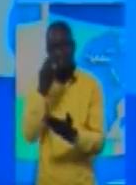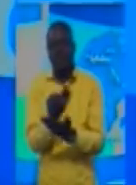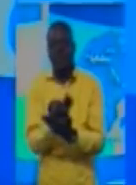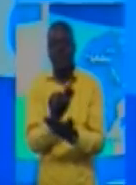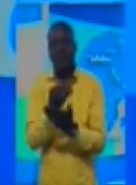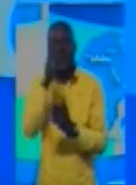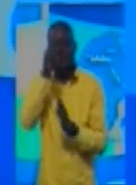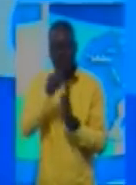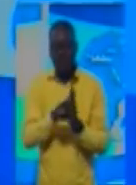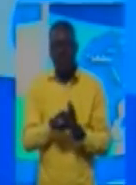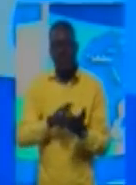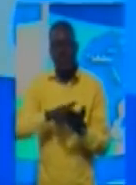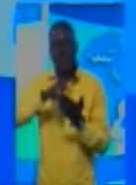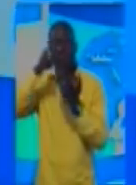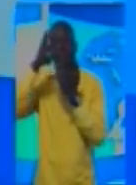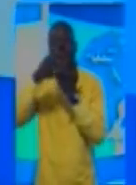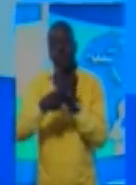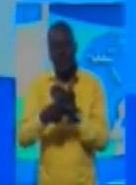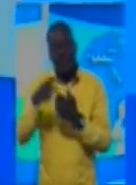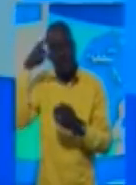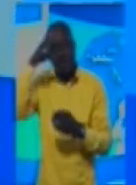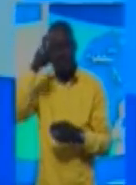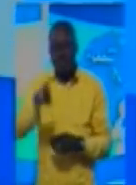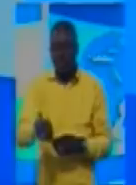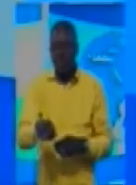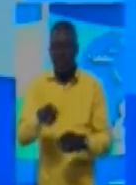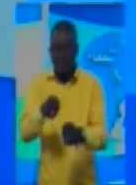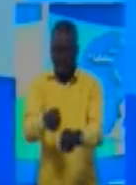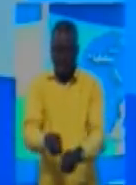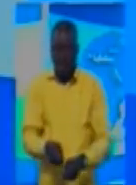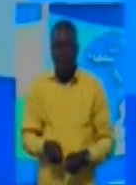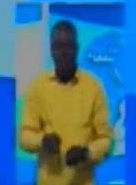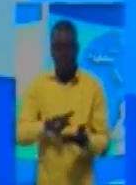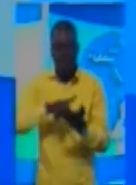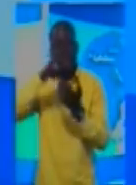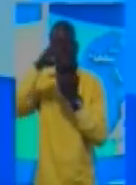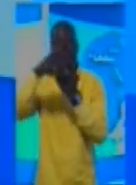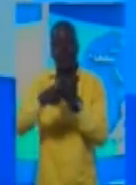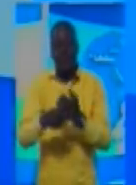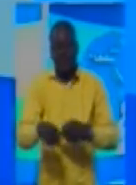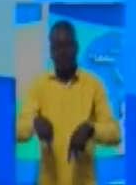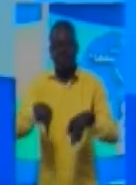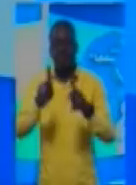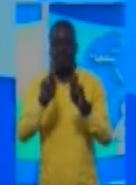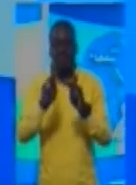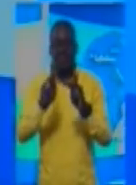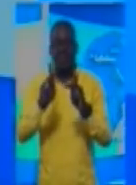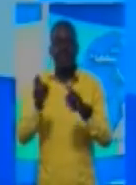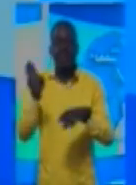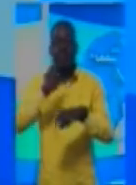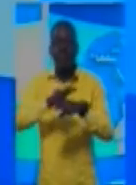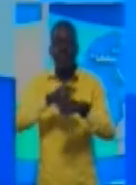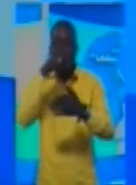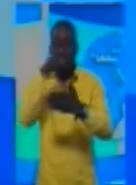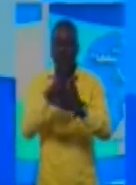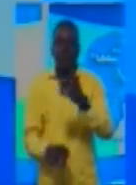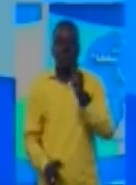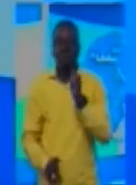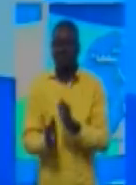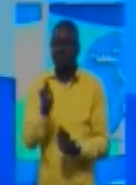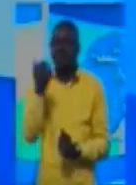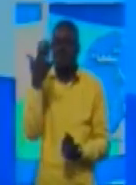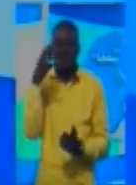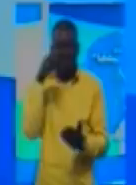projet de résilience et de compétitivité agricole. Un projet qui devrait permettre la mise en valeur de plus de